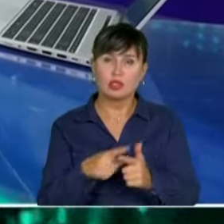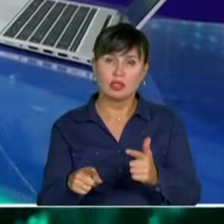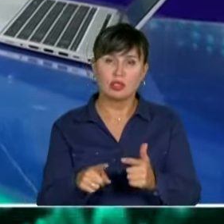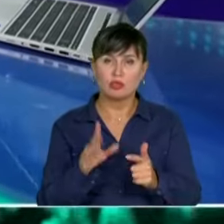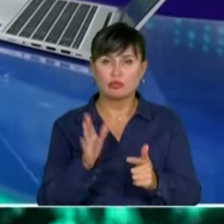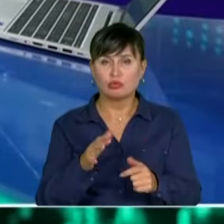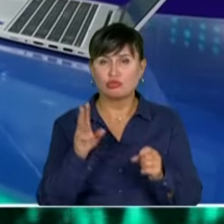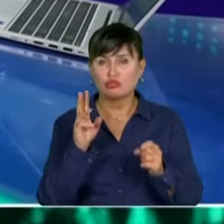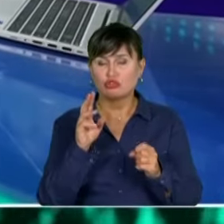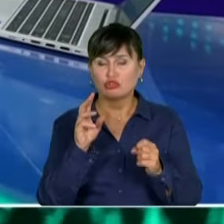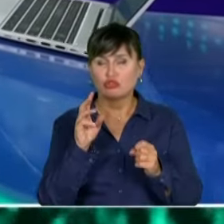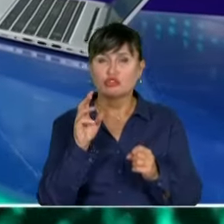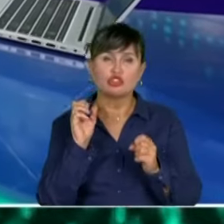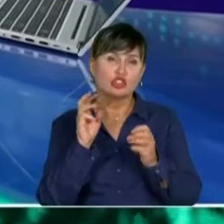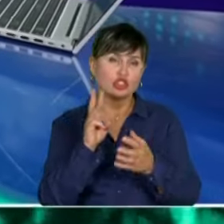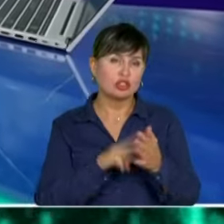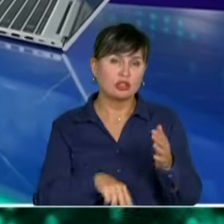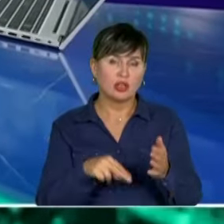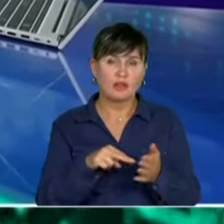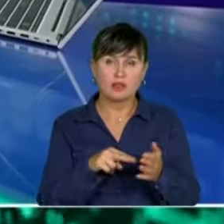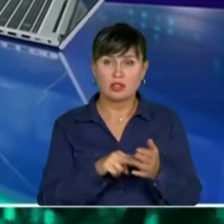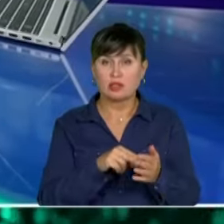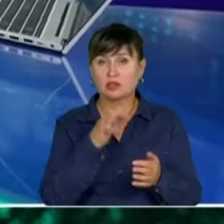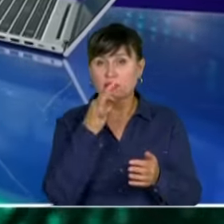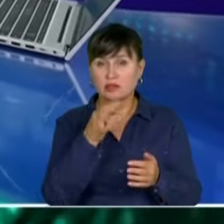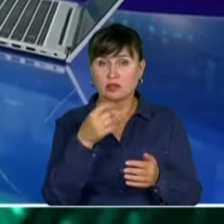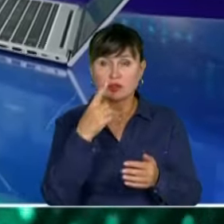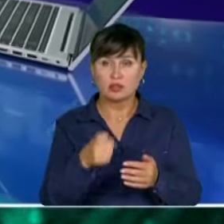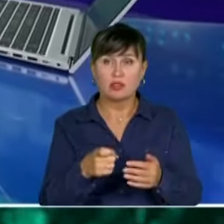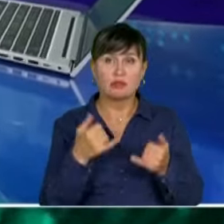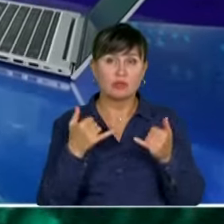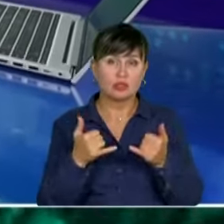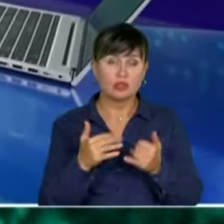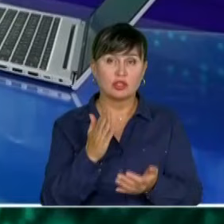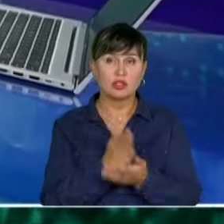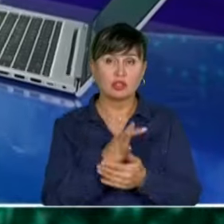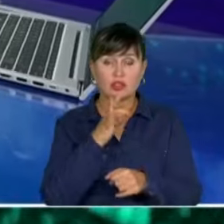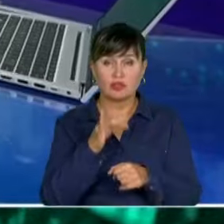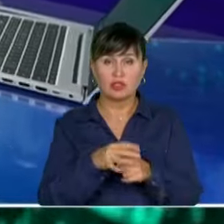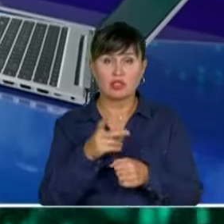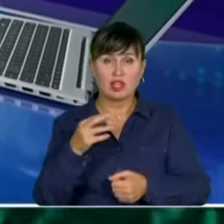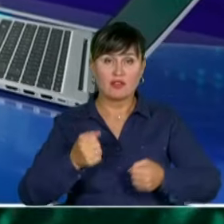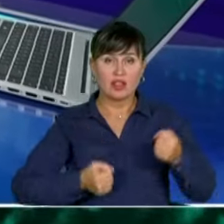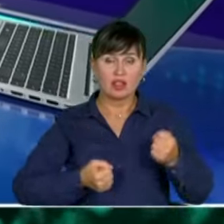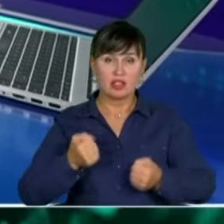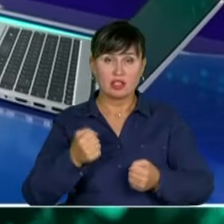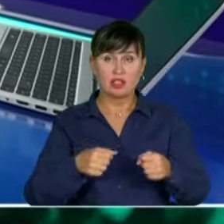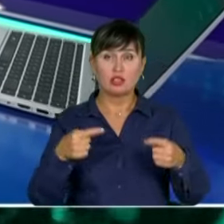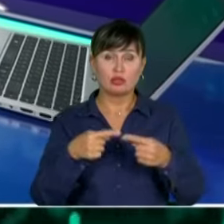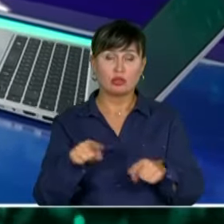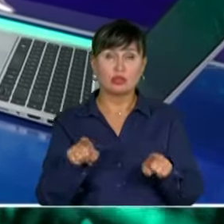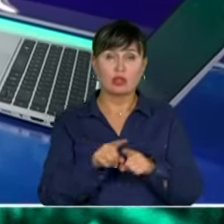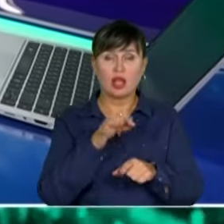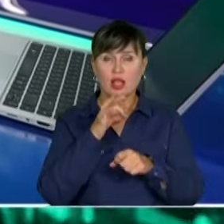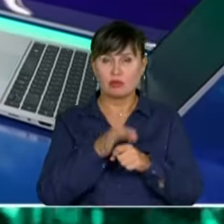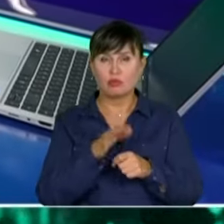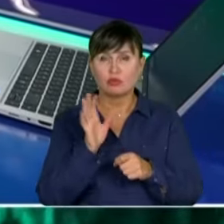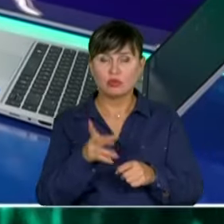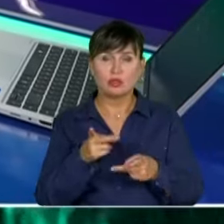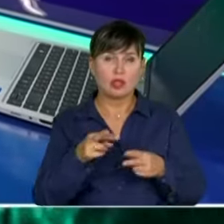грозит штрафстоянка. Сенаторы отмечают, вот какая сейчас есть ответственность для водителей машин, точно такая же ответственность будет и